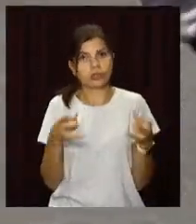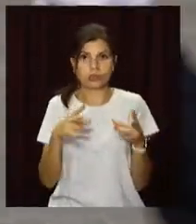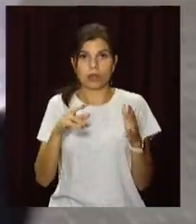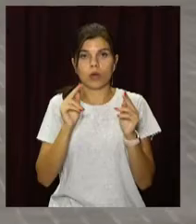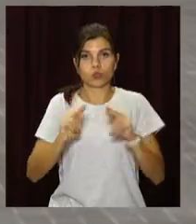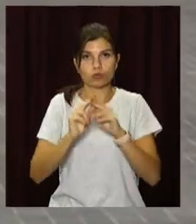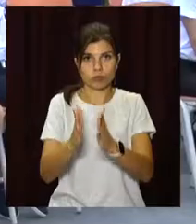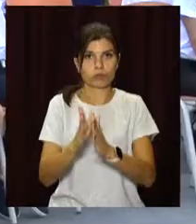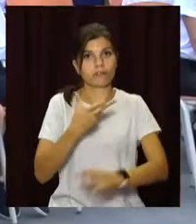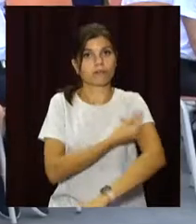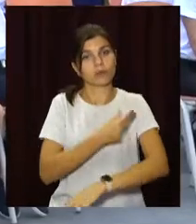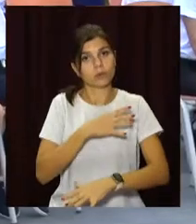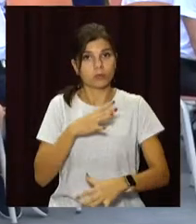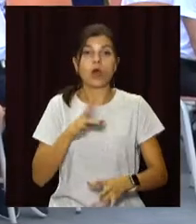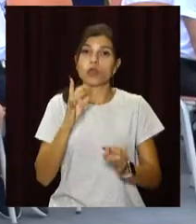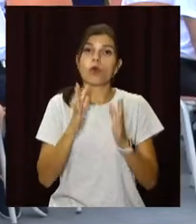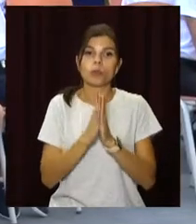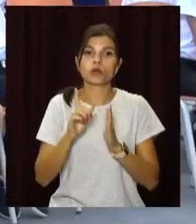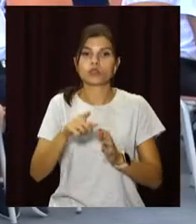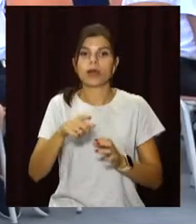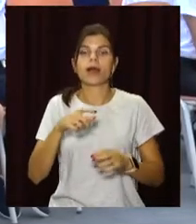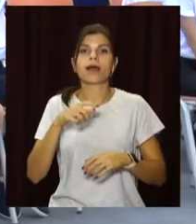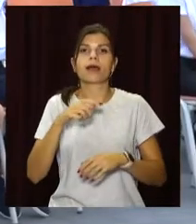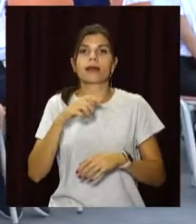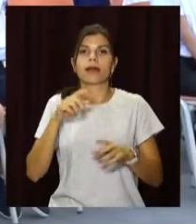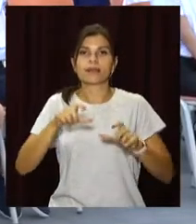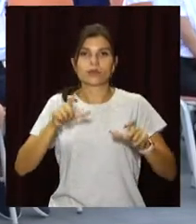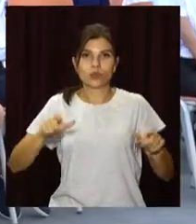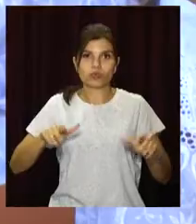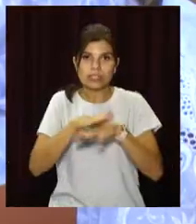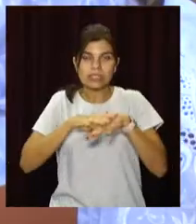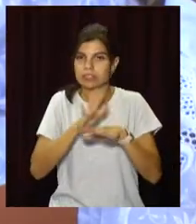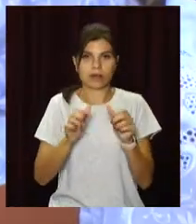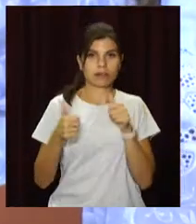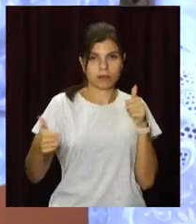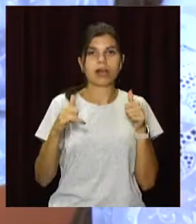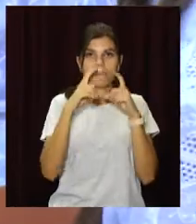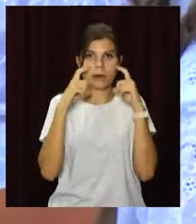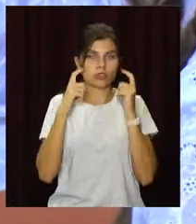дотримуватись протиепідемічних вимог – лінійки «Просто неба», соціальна дистанція та масковий режим.